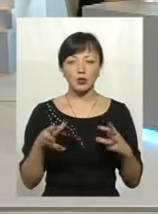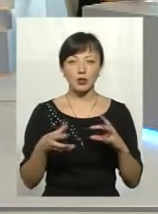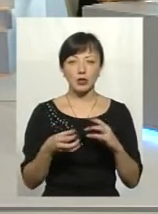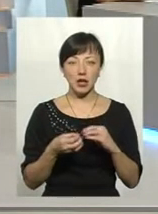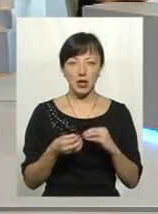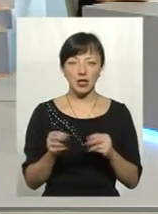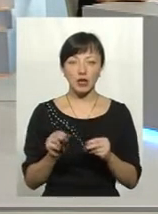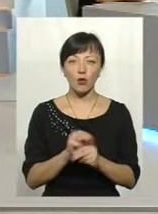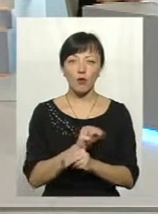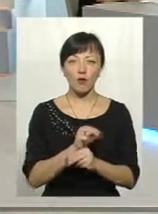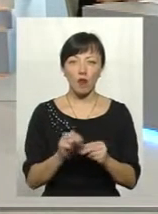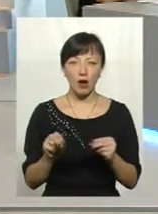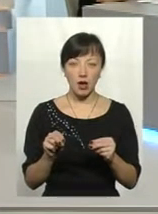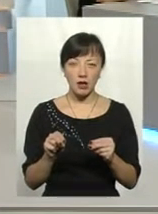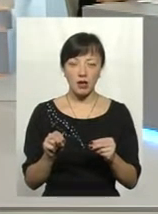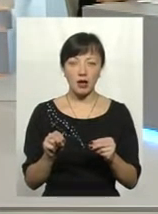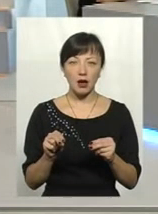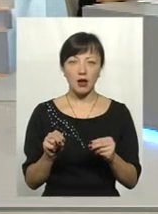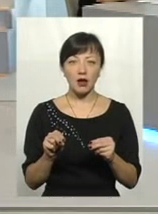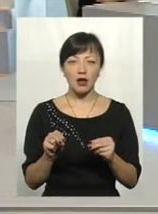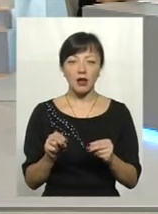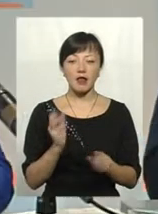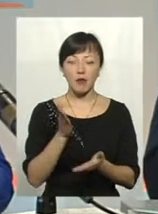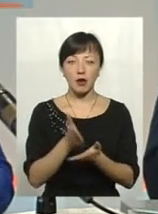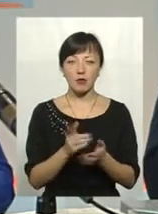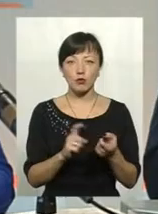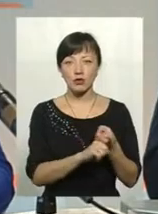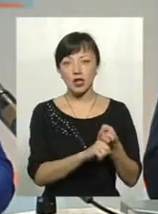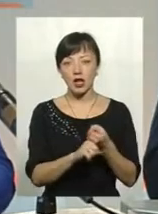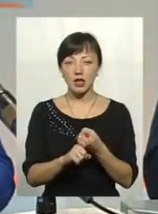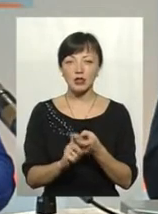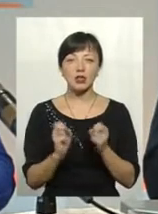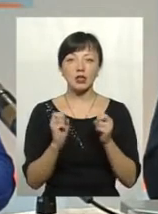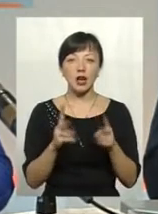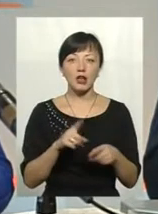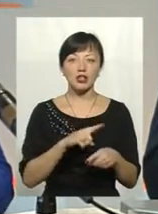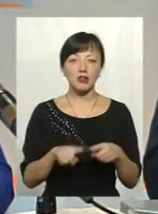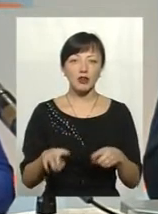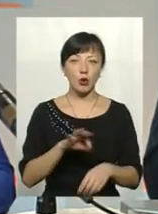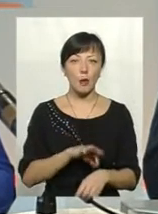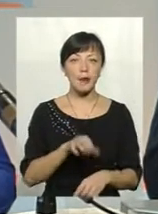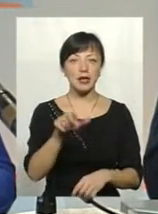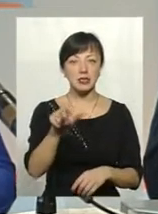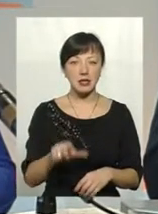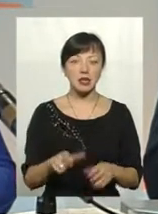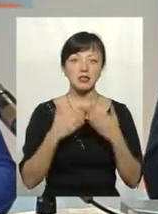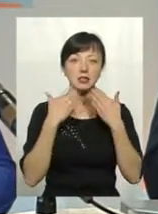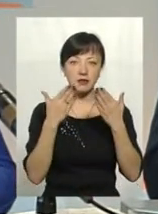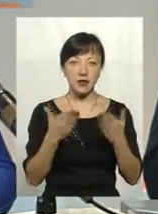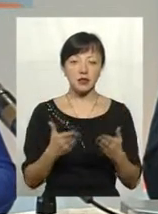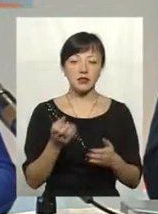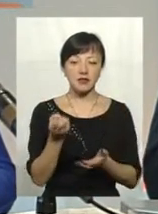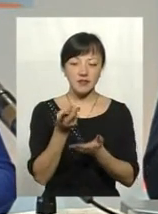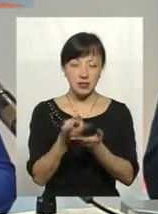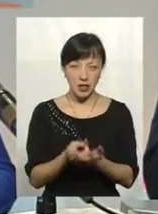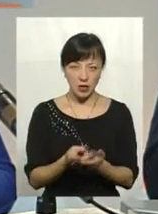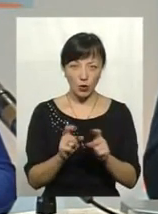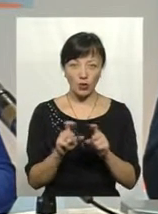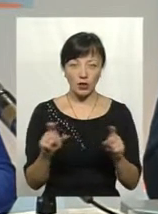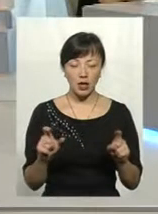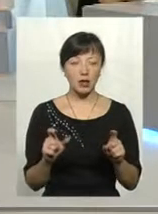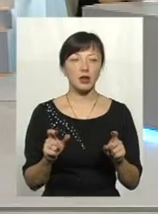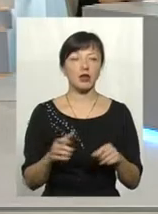результати лікування безпосередньо напряму залежать від того, наскільки швидко пацієнт звернеться у стаціонар. Вже